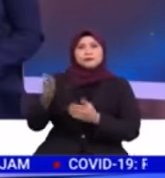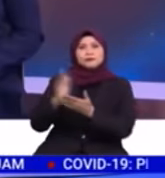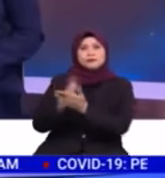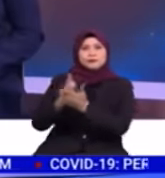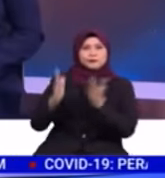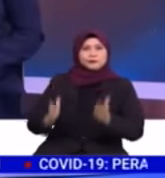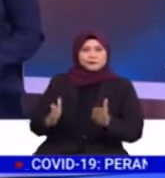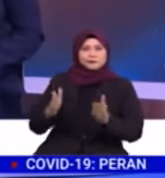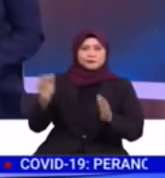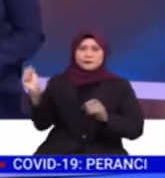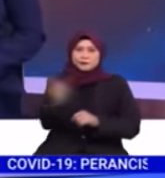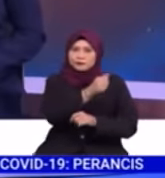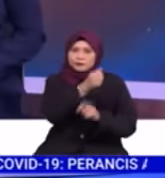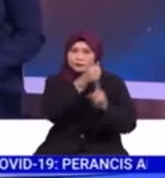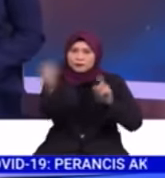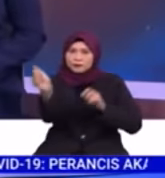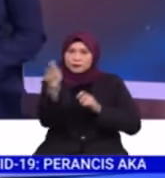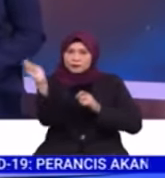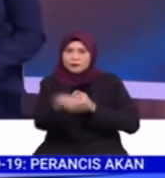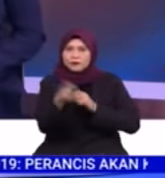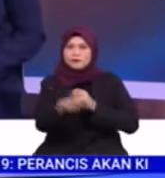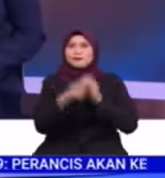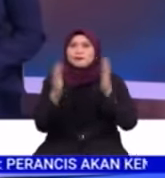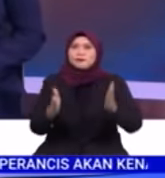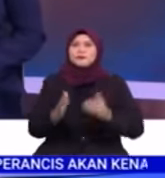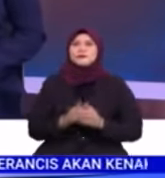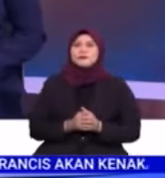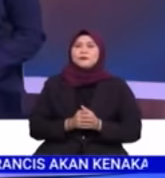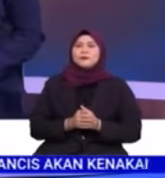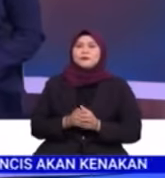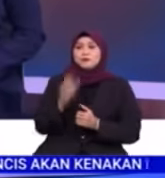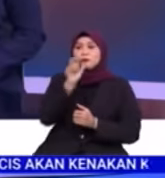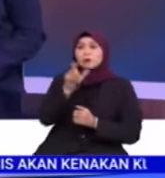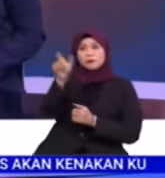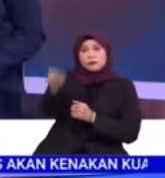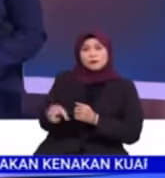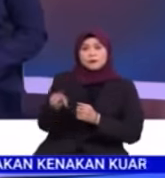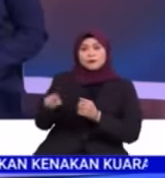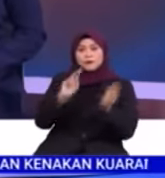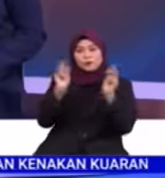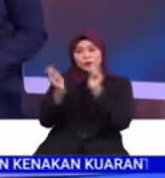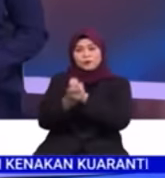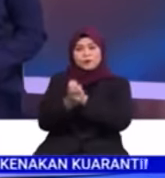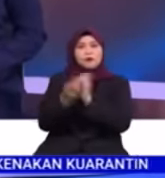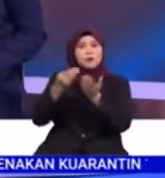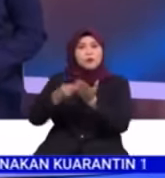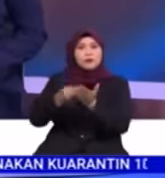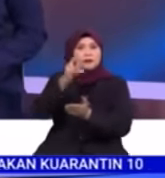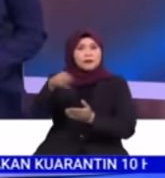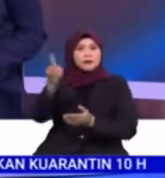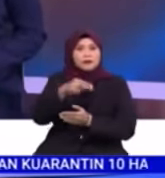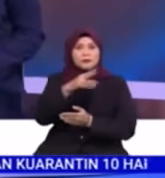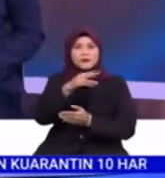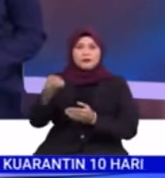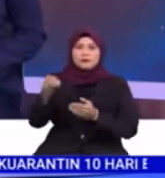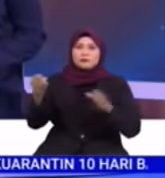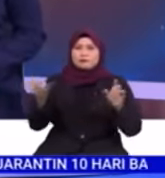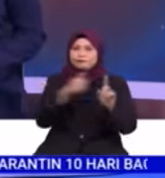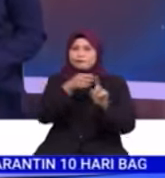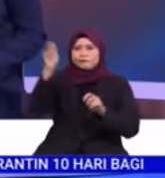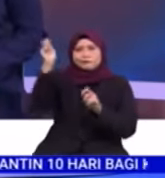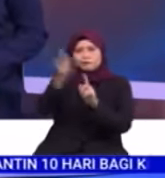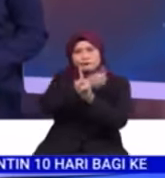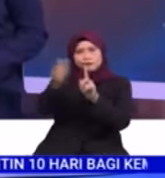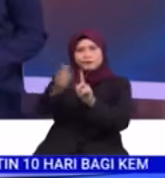Suspect pelaku Syaikh Hani pengubahan uang haram pencegahan pembiayaan keganasan dan hasil